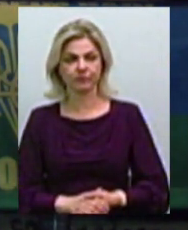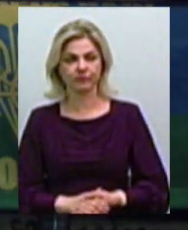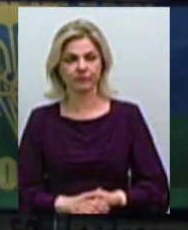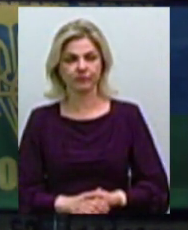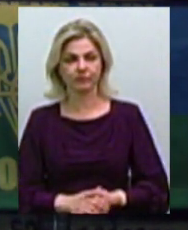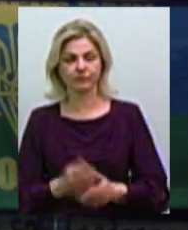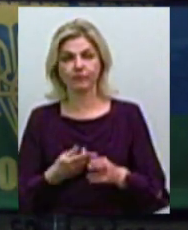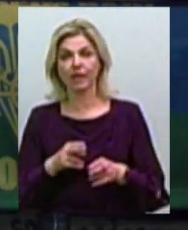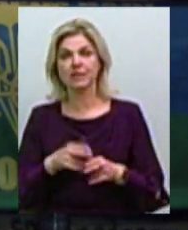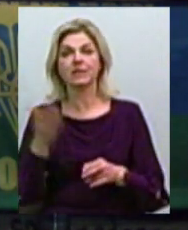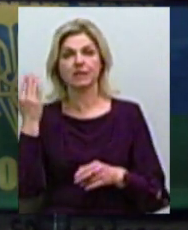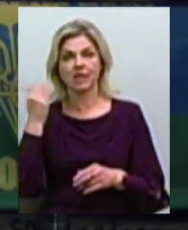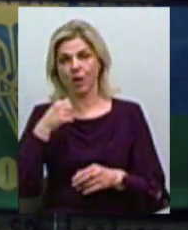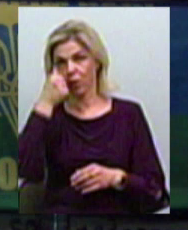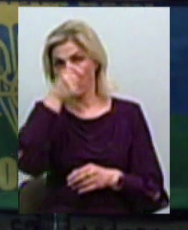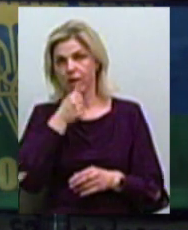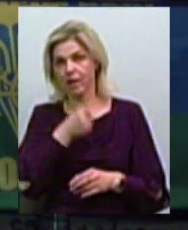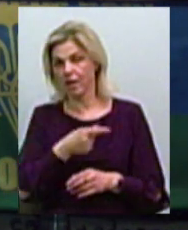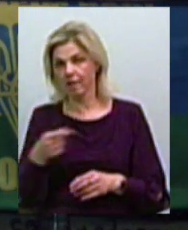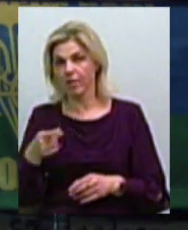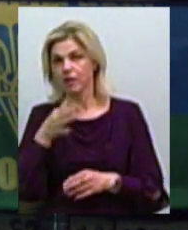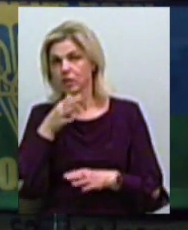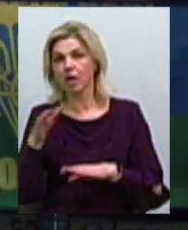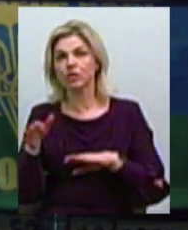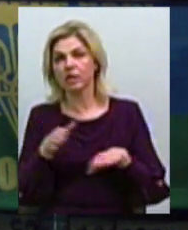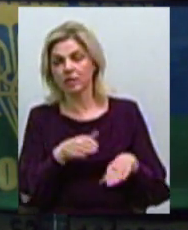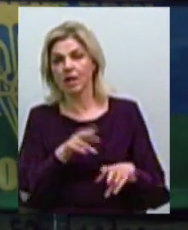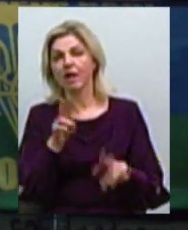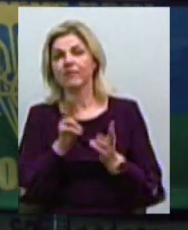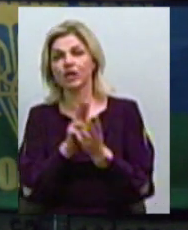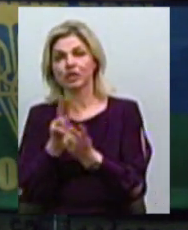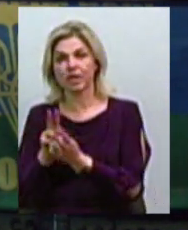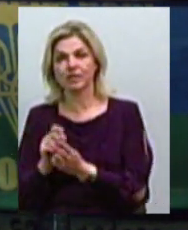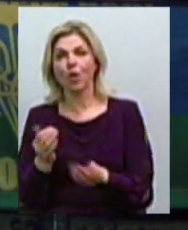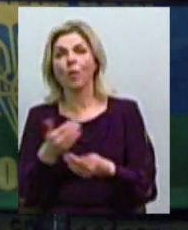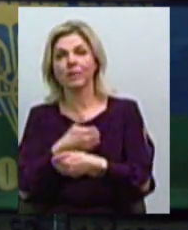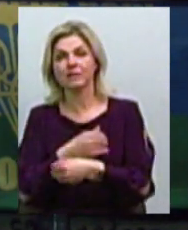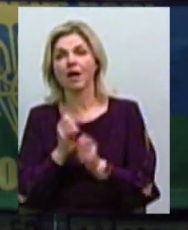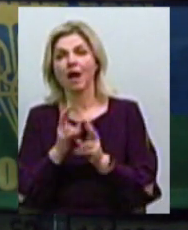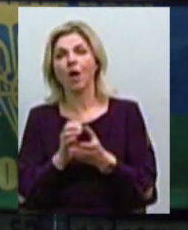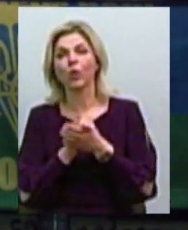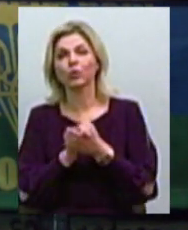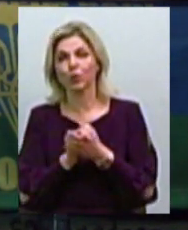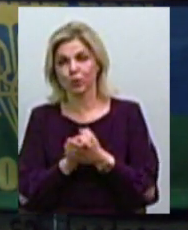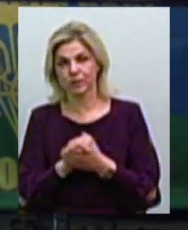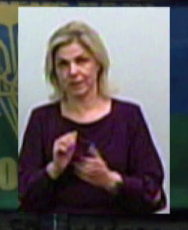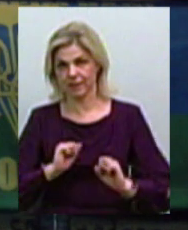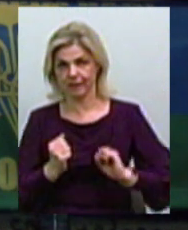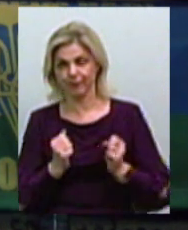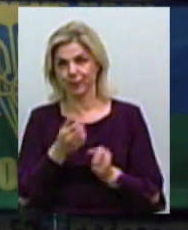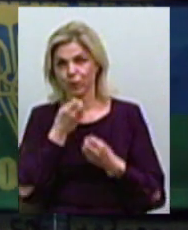цих років. Тобто, і проходить час, і деякі хлопці зустрічаємося, і ми вже обіймаємося як добрі друзі, тому що це